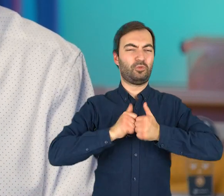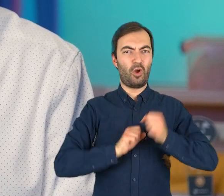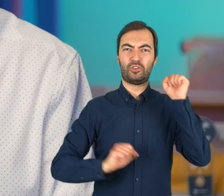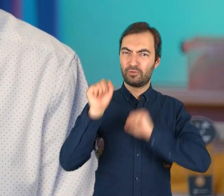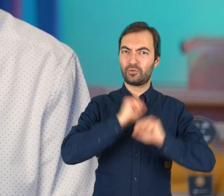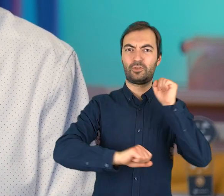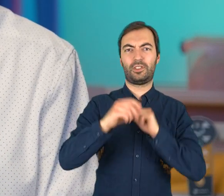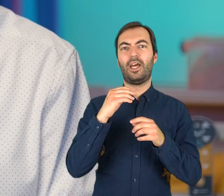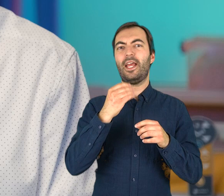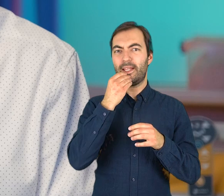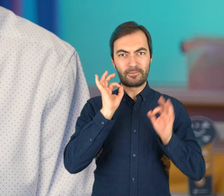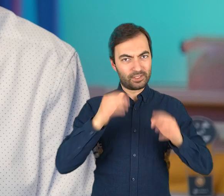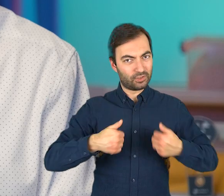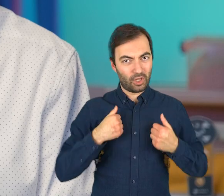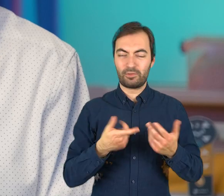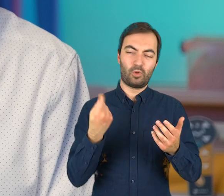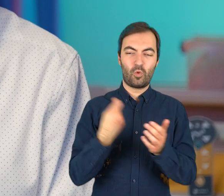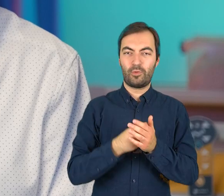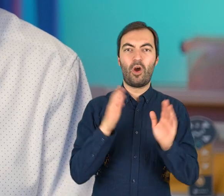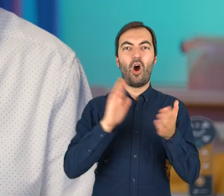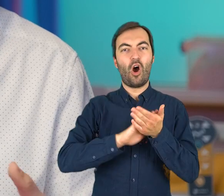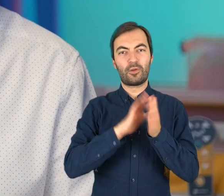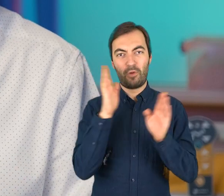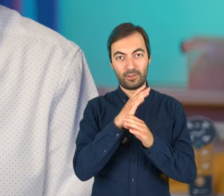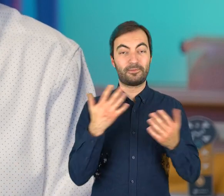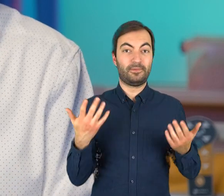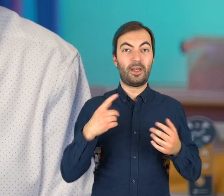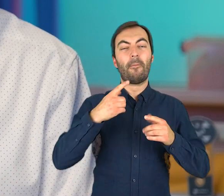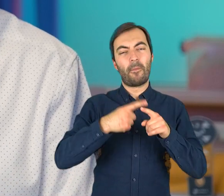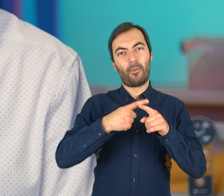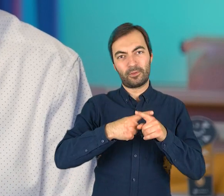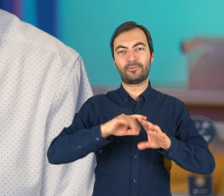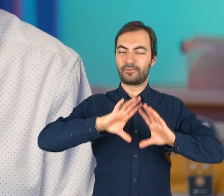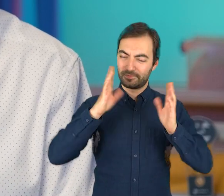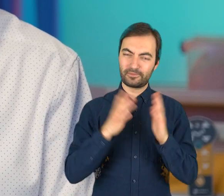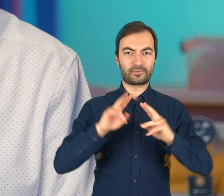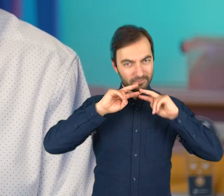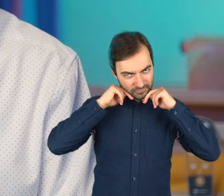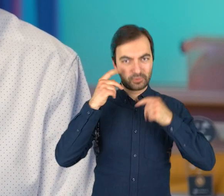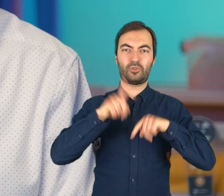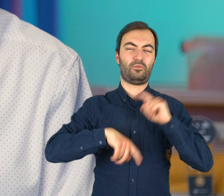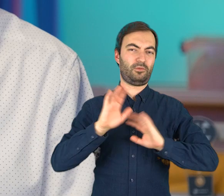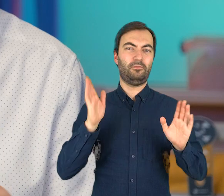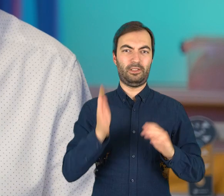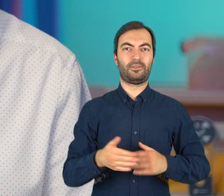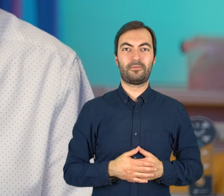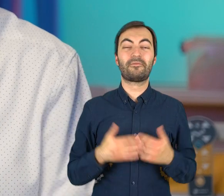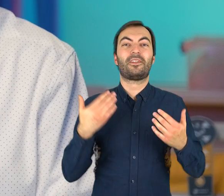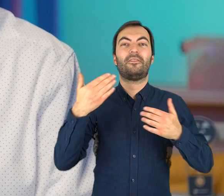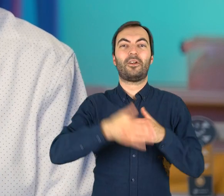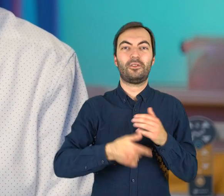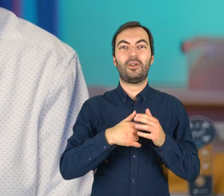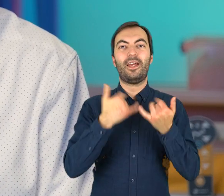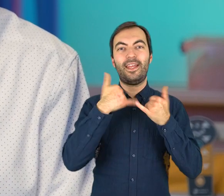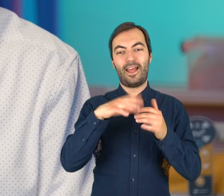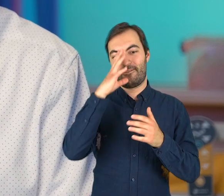po jakimś czasie wszystko zacznie wracać do normy. W końcu inaczej wygląda odczytywanie książek w komórkach młodych, a